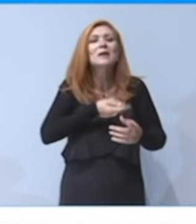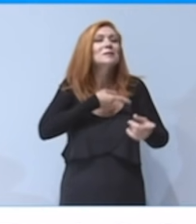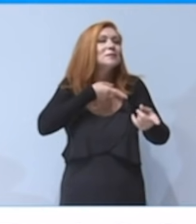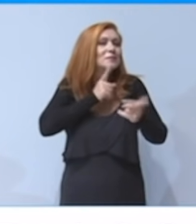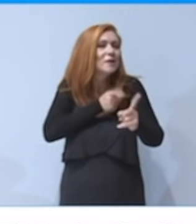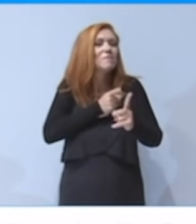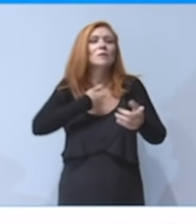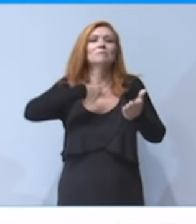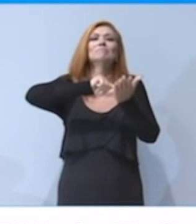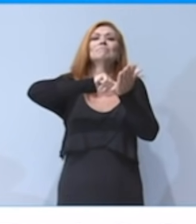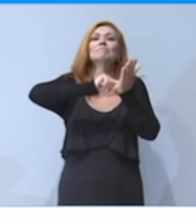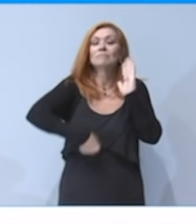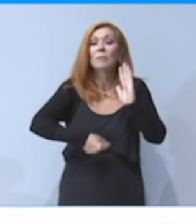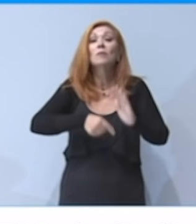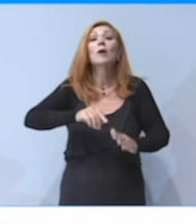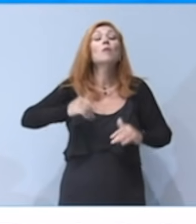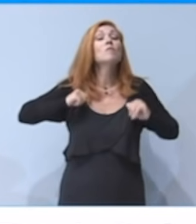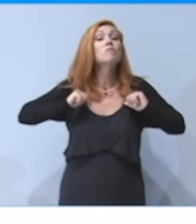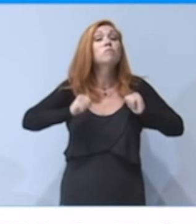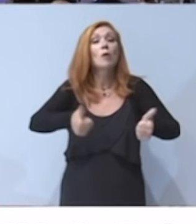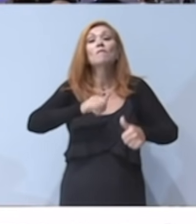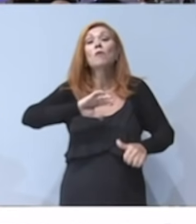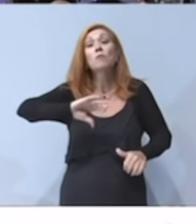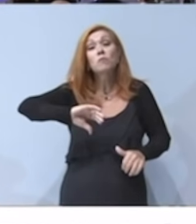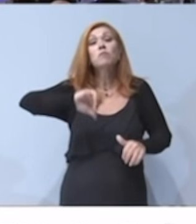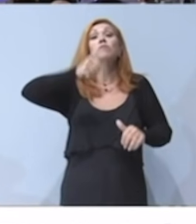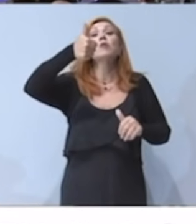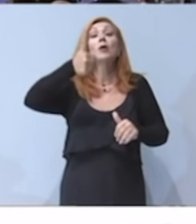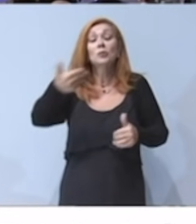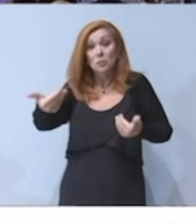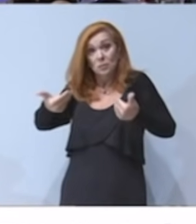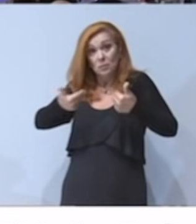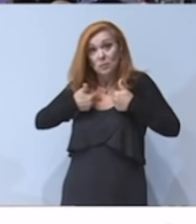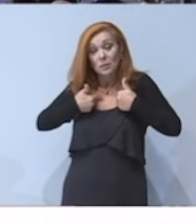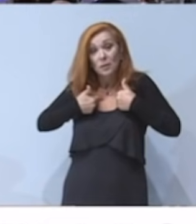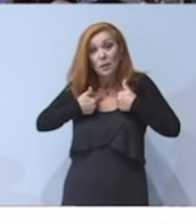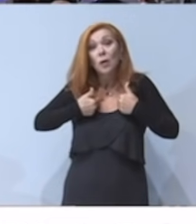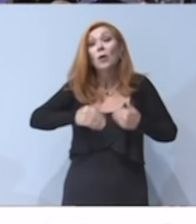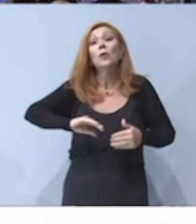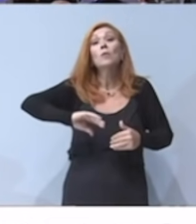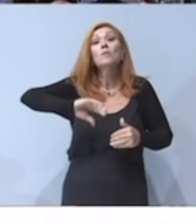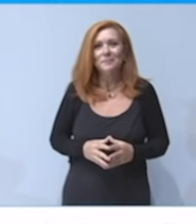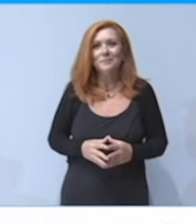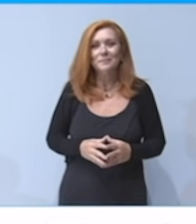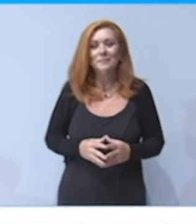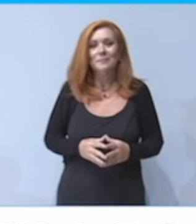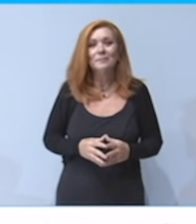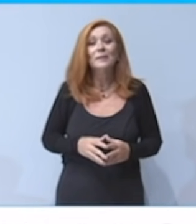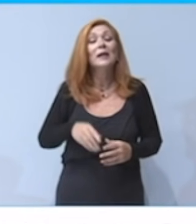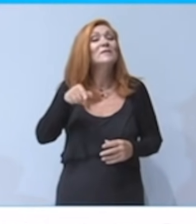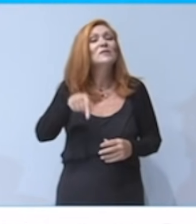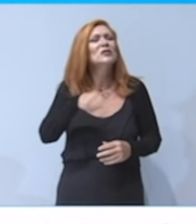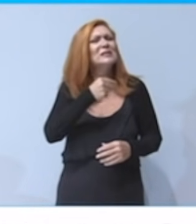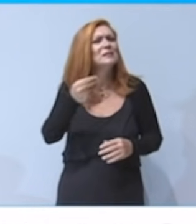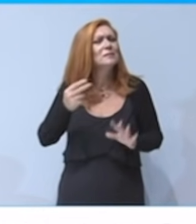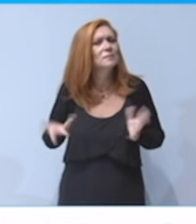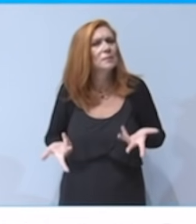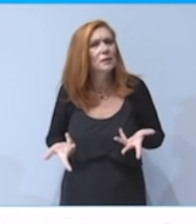πρώτη πρωτοβουλία από μέρους μας το πρώτο ένσημα. Αυτό σημαίνει ότι στο